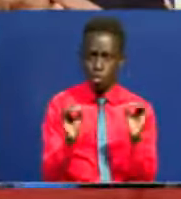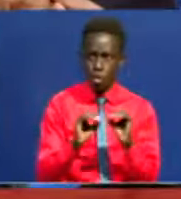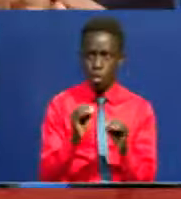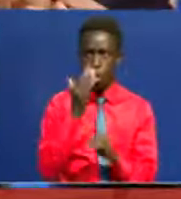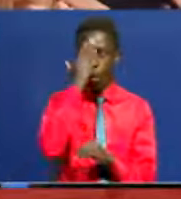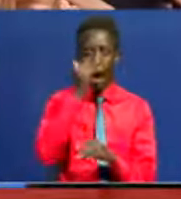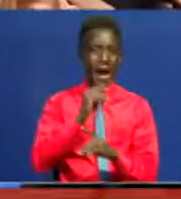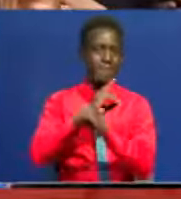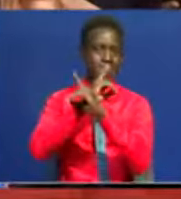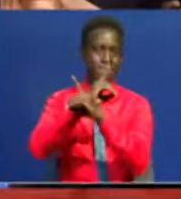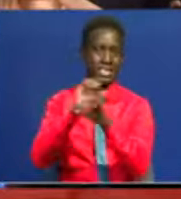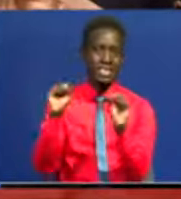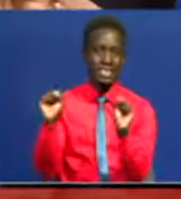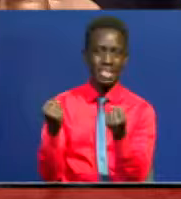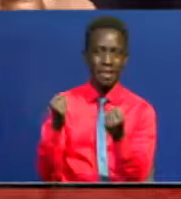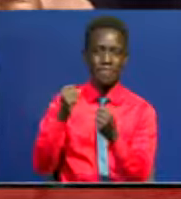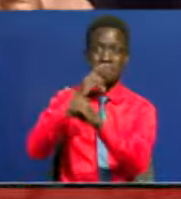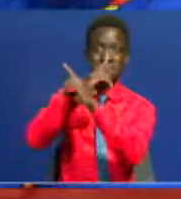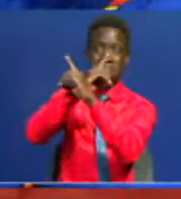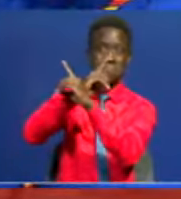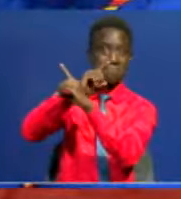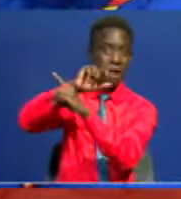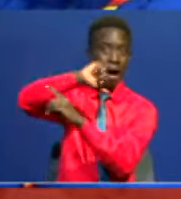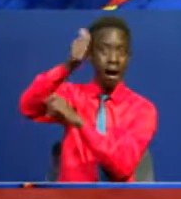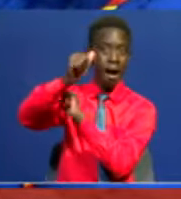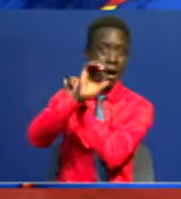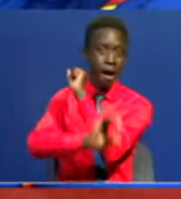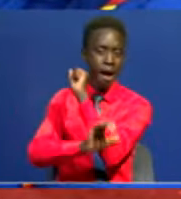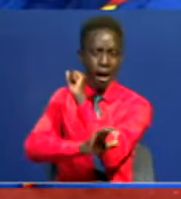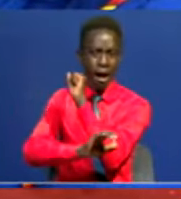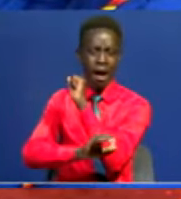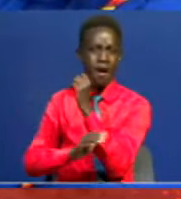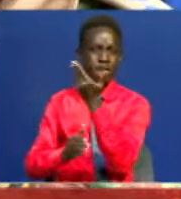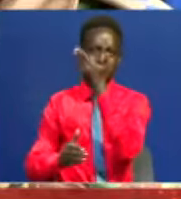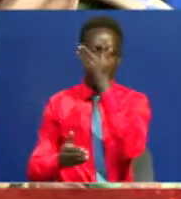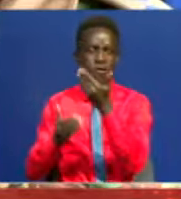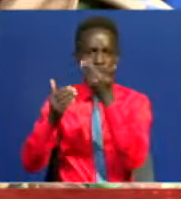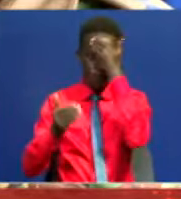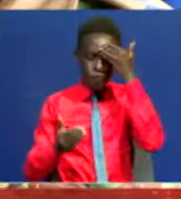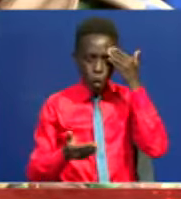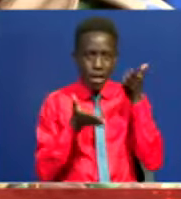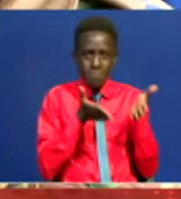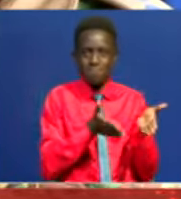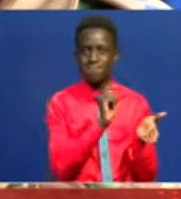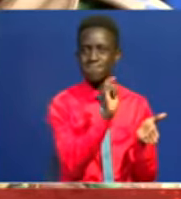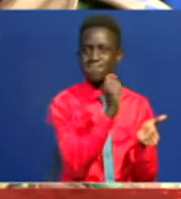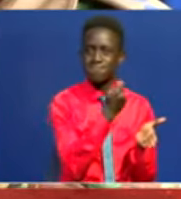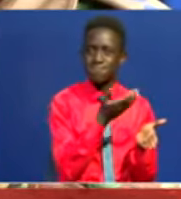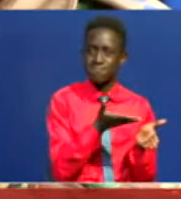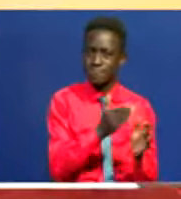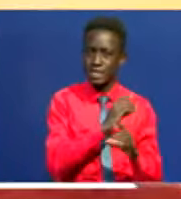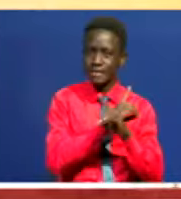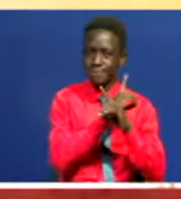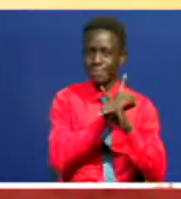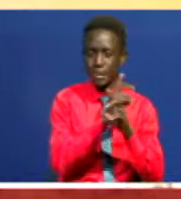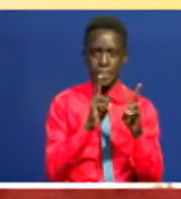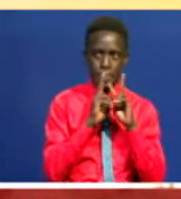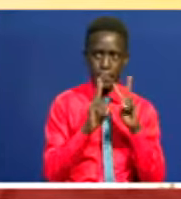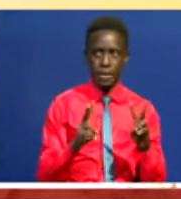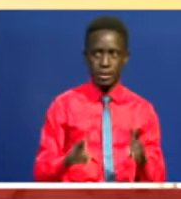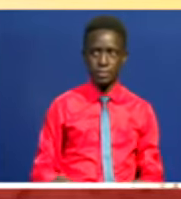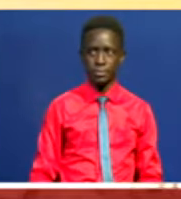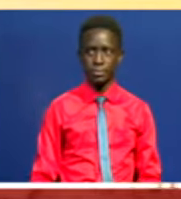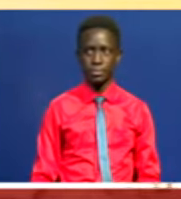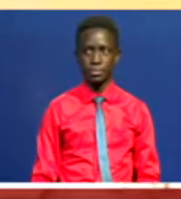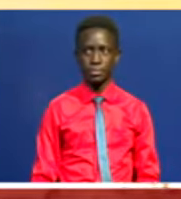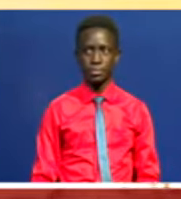katika mataifa ya nje kabla ya kushughulikia changamoto zake za usalama hapa nchini. To that extent, we are